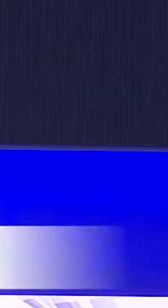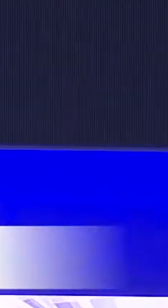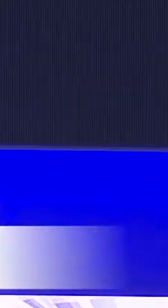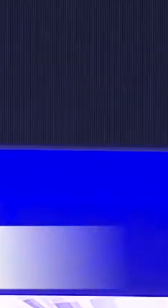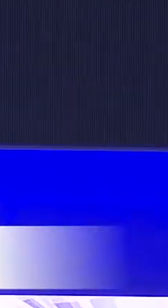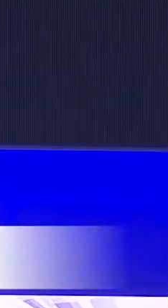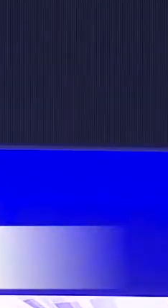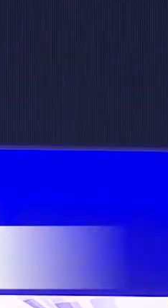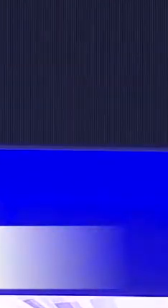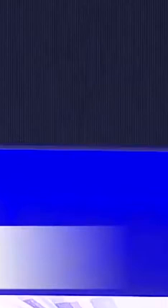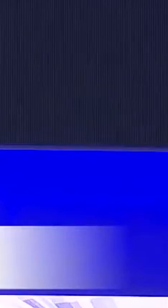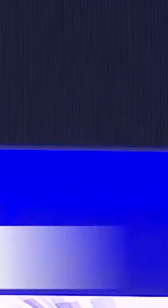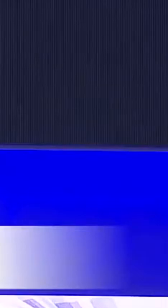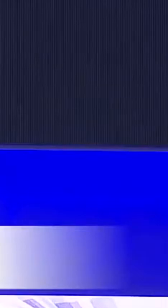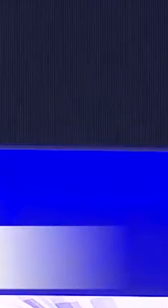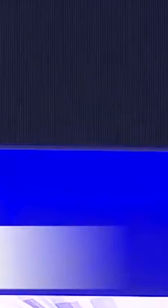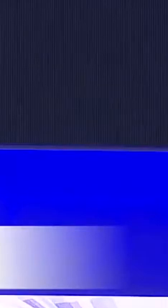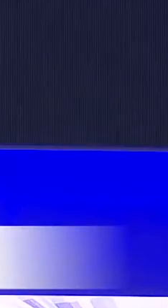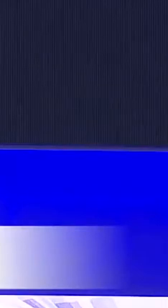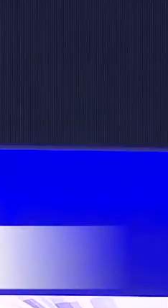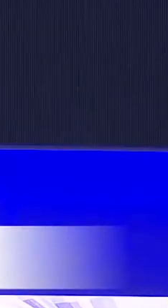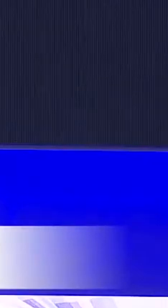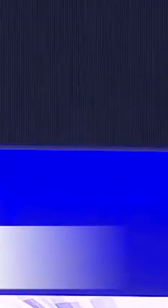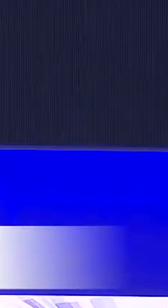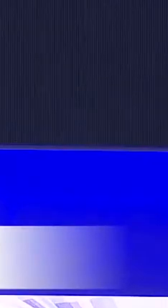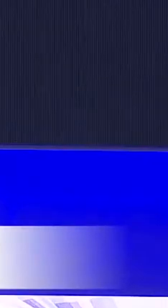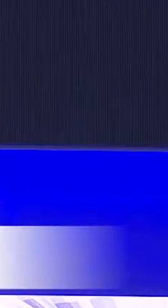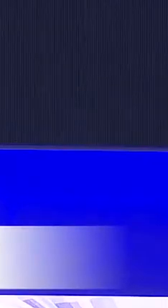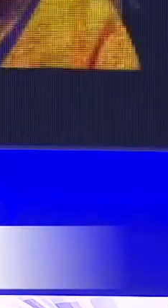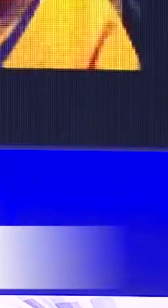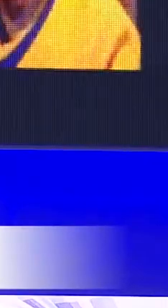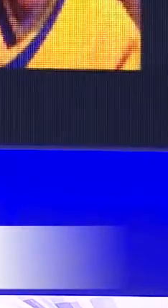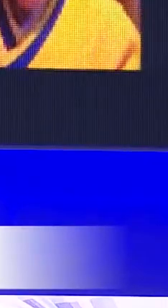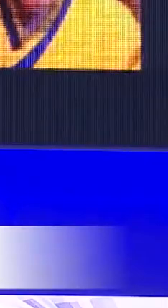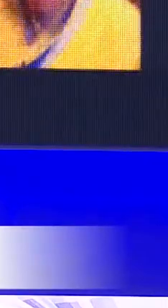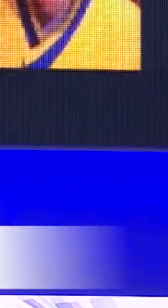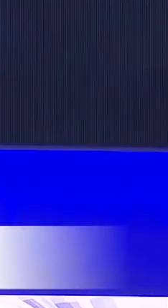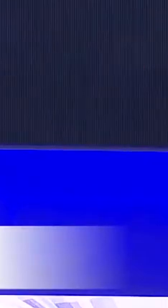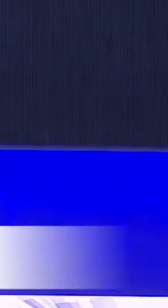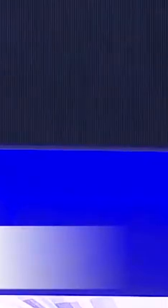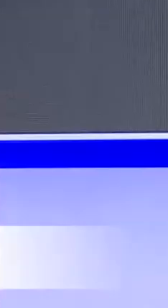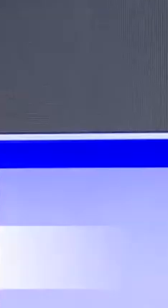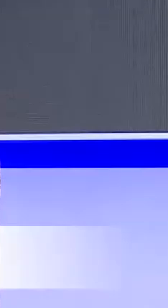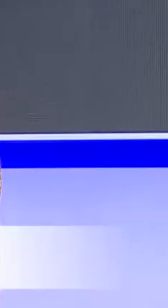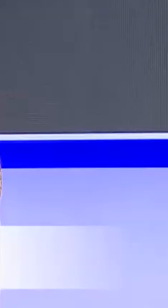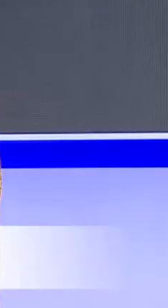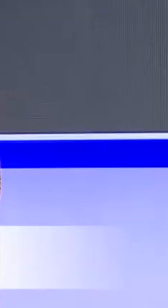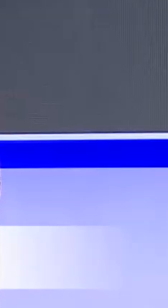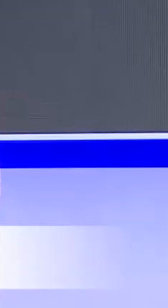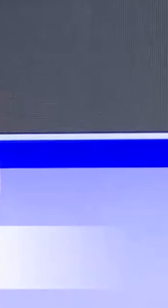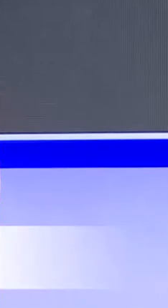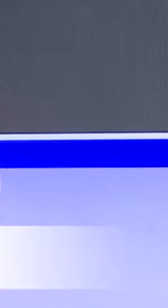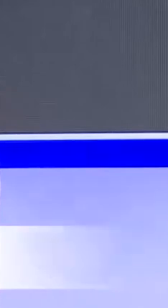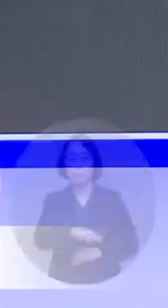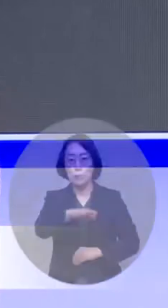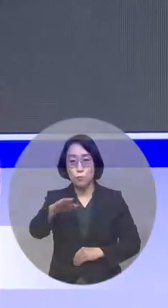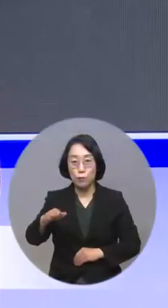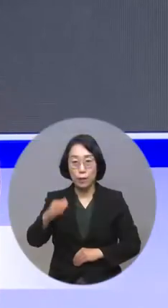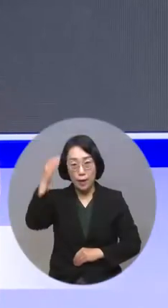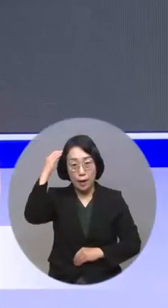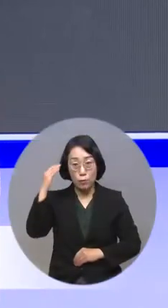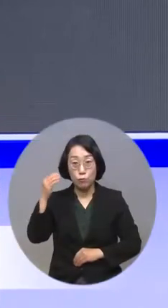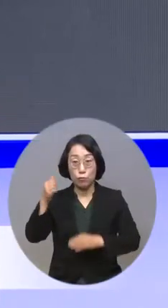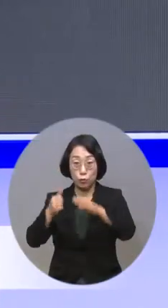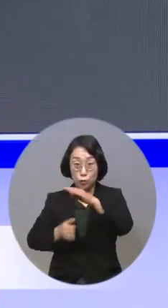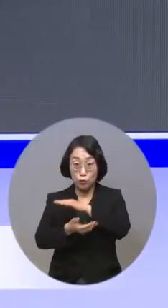성공적으로 마치고 돌아올 수 있도록 큰 힘이 되어 주시기 바랍니다 우리 대하면 혼 소들의